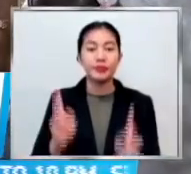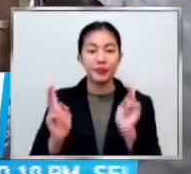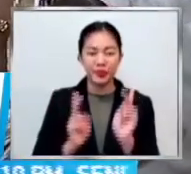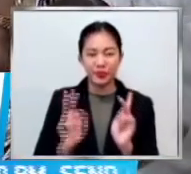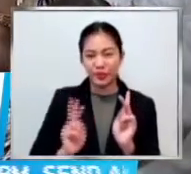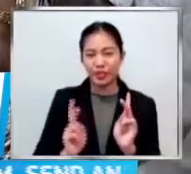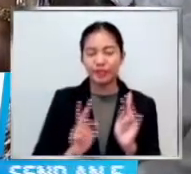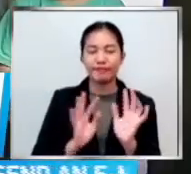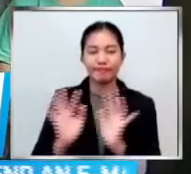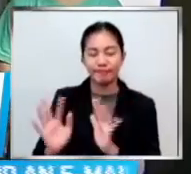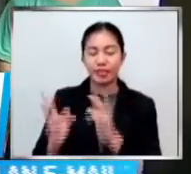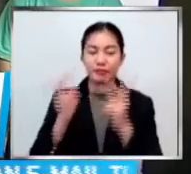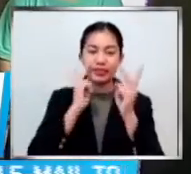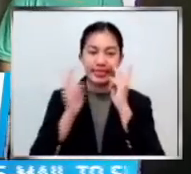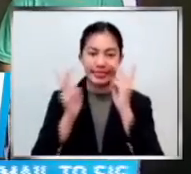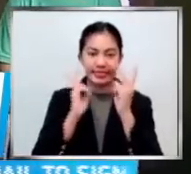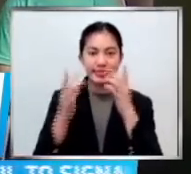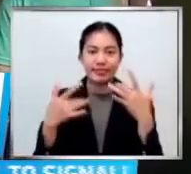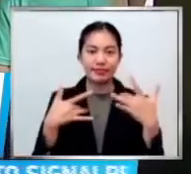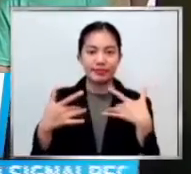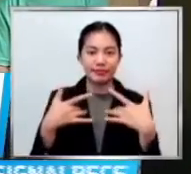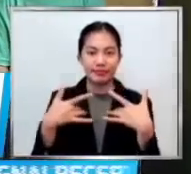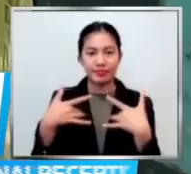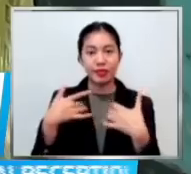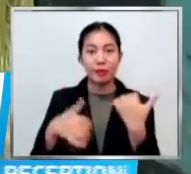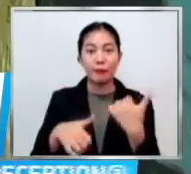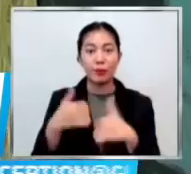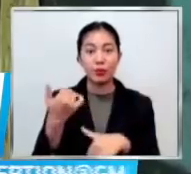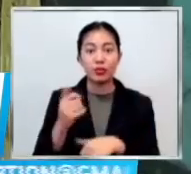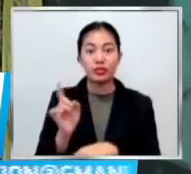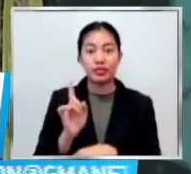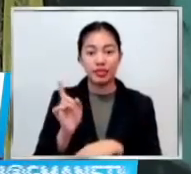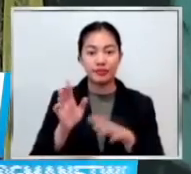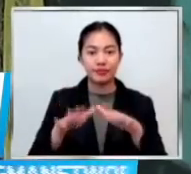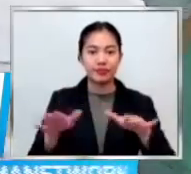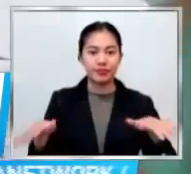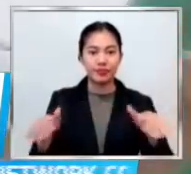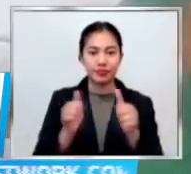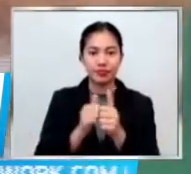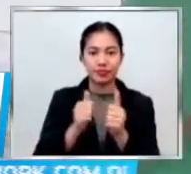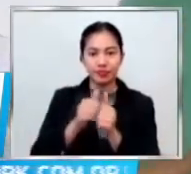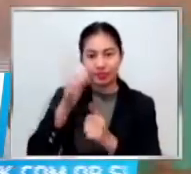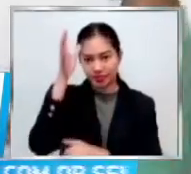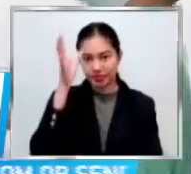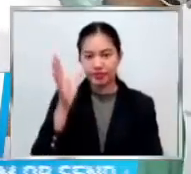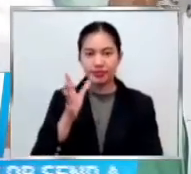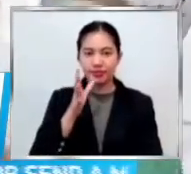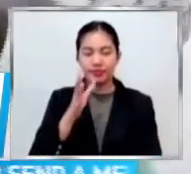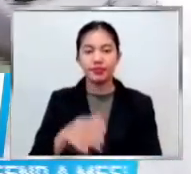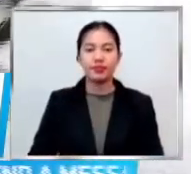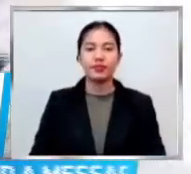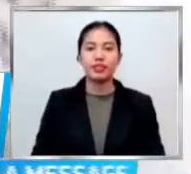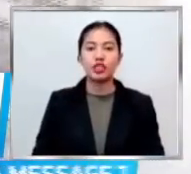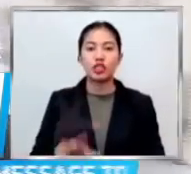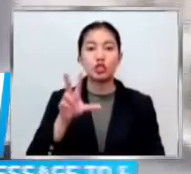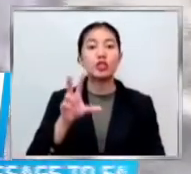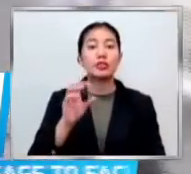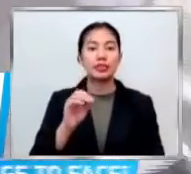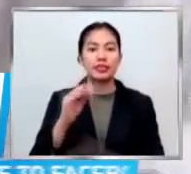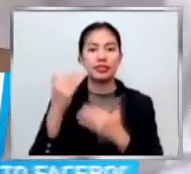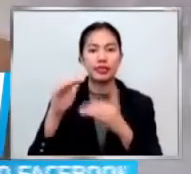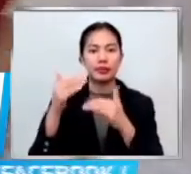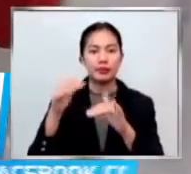and Botanical Garden. Karamihan, mga bata kasama ang kanilang mga magulang. 30 lang ang pinapayagan sa loob ng